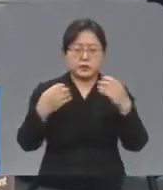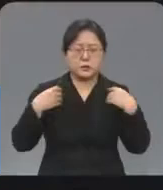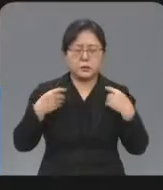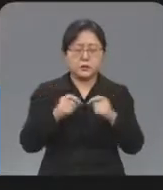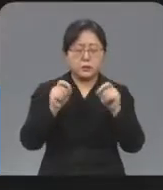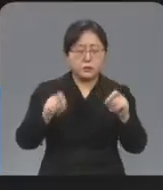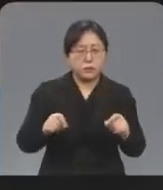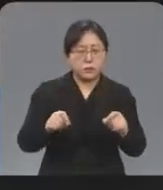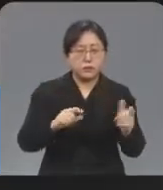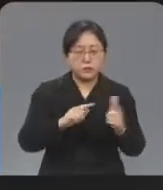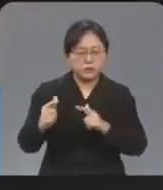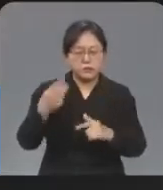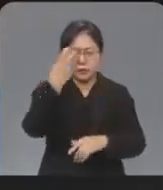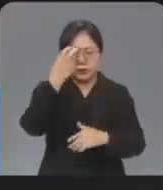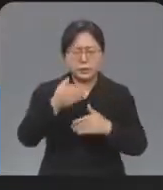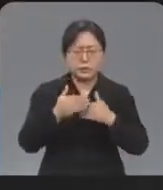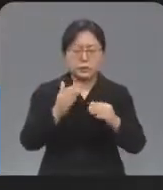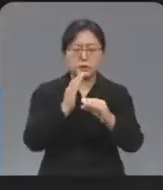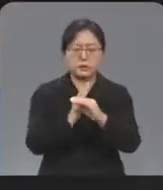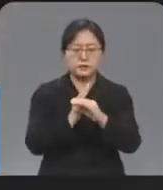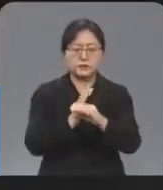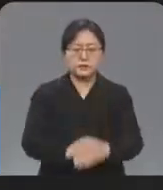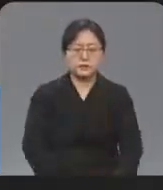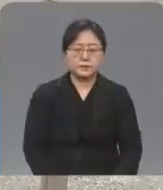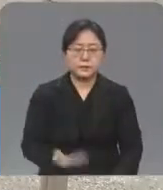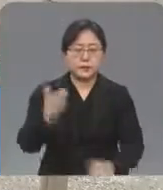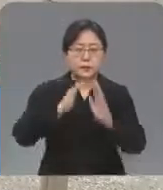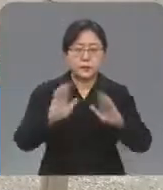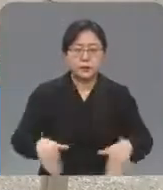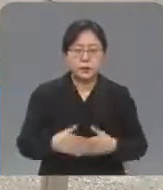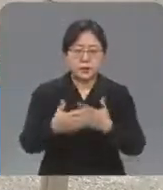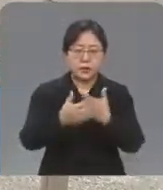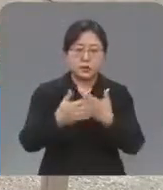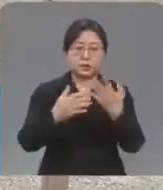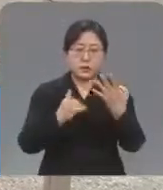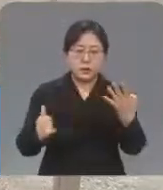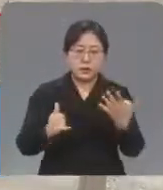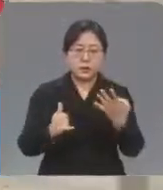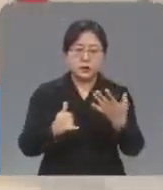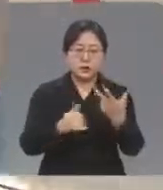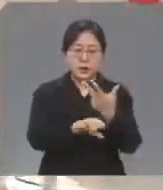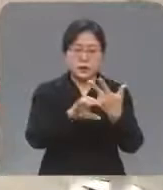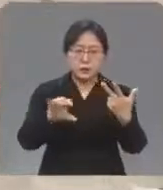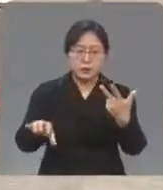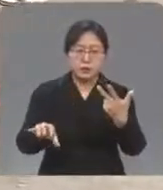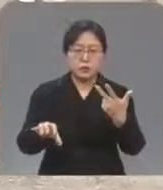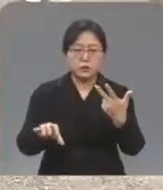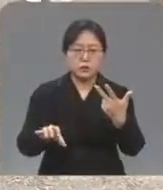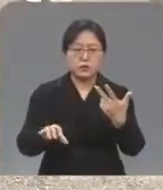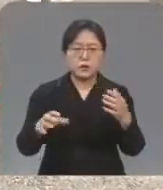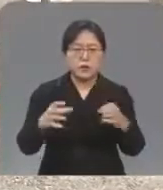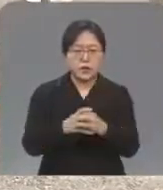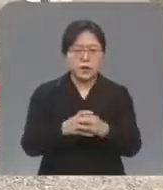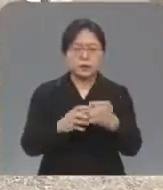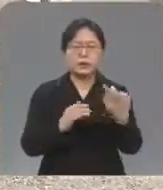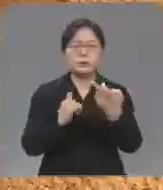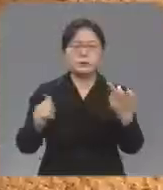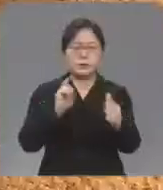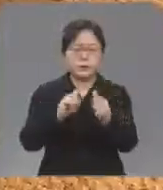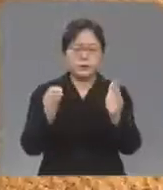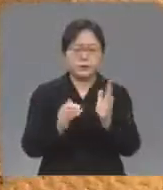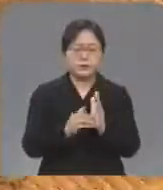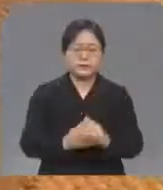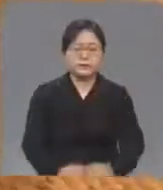동료들을 상대로 검찰을 진행했습니다 전남에서는 낮은 4명 등 7개 시 군에서 모두 12명이 확진